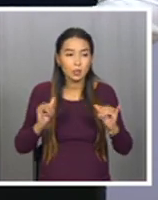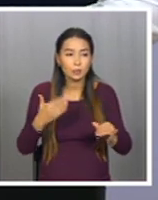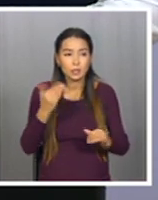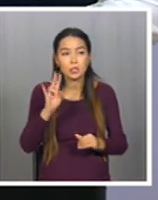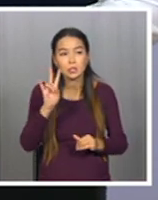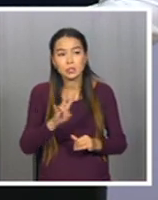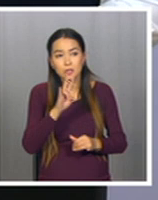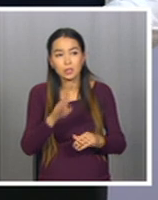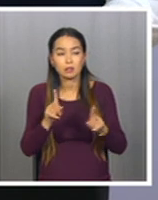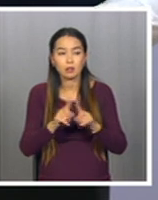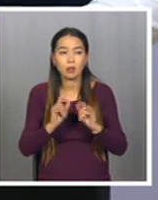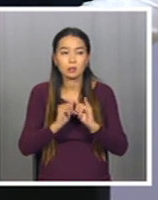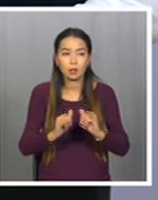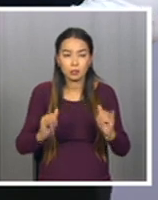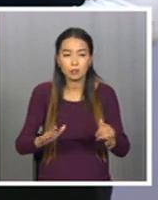ілімдер тарады.